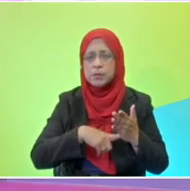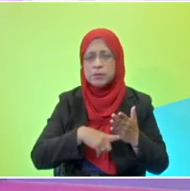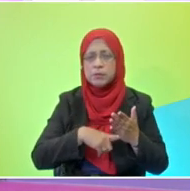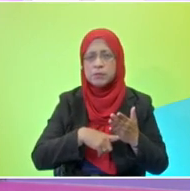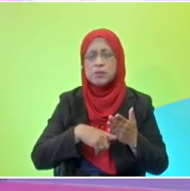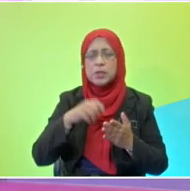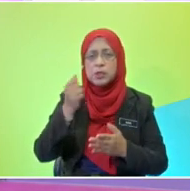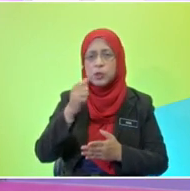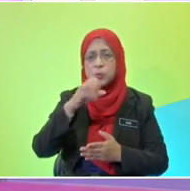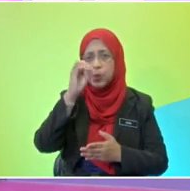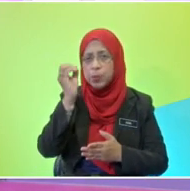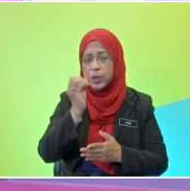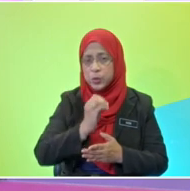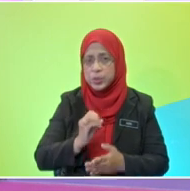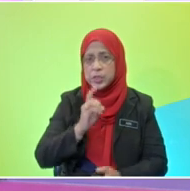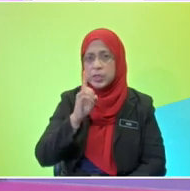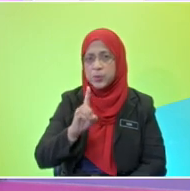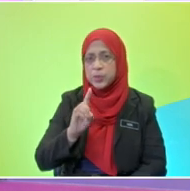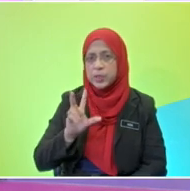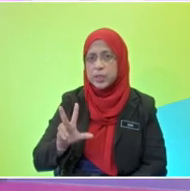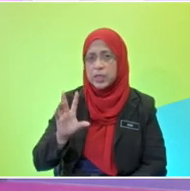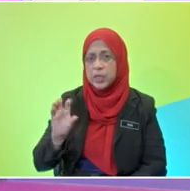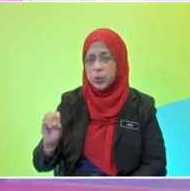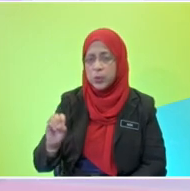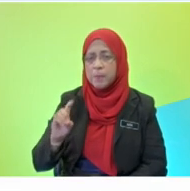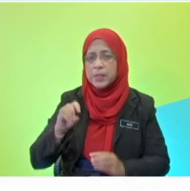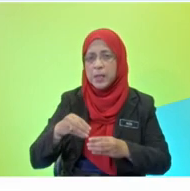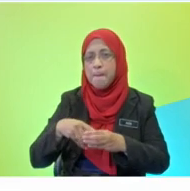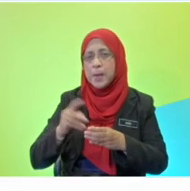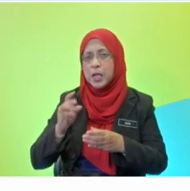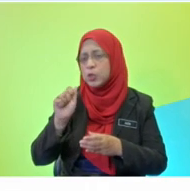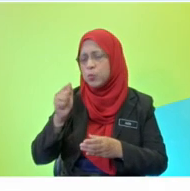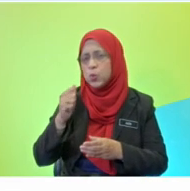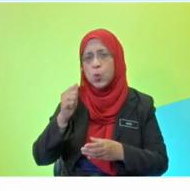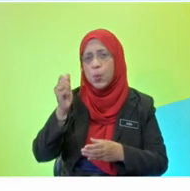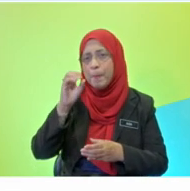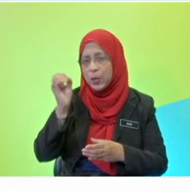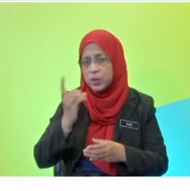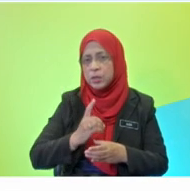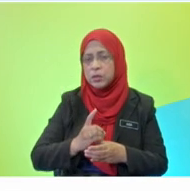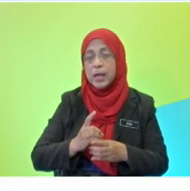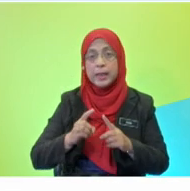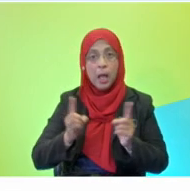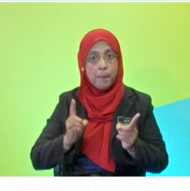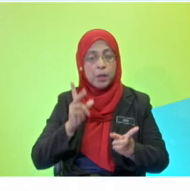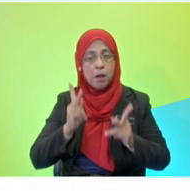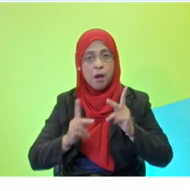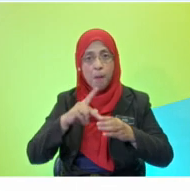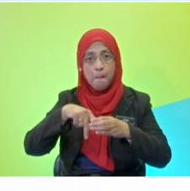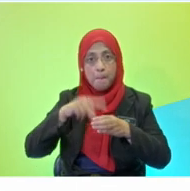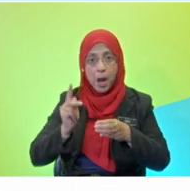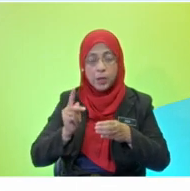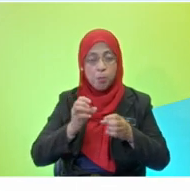10% daripada 1300 tadi Dia kena bayar zakat 10% tapi kalau dia banyak upah orang lagi